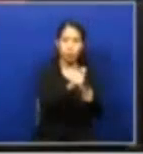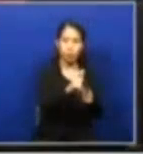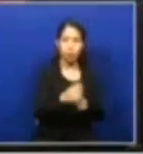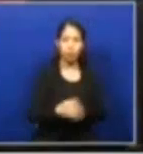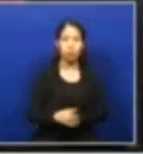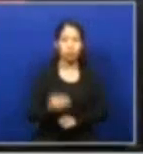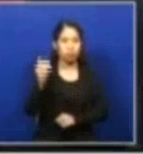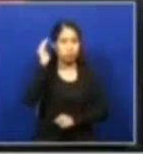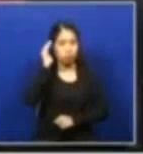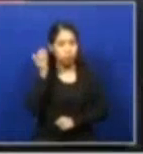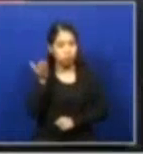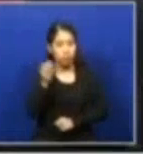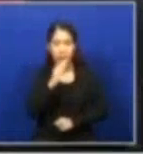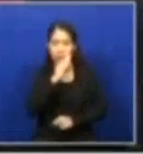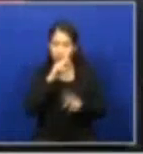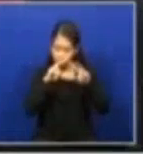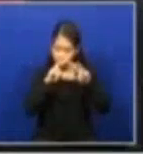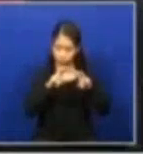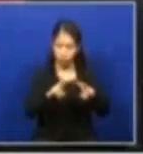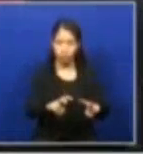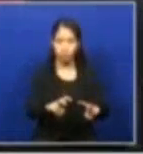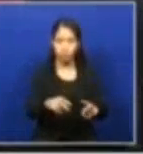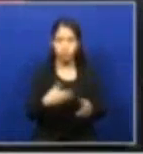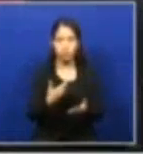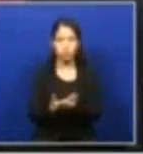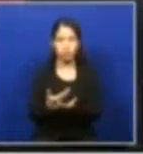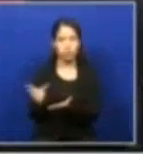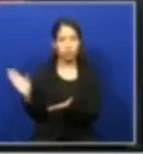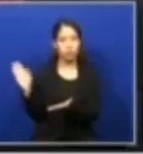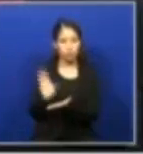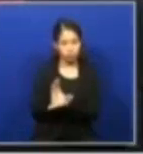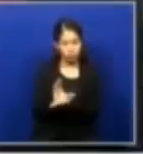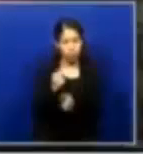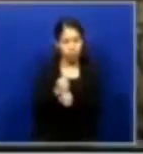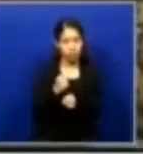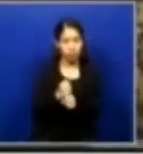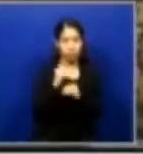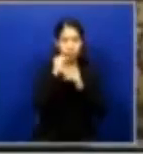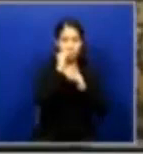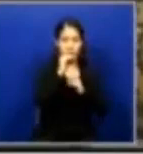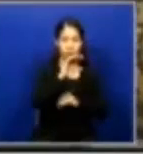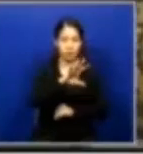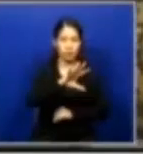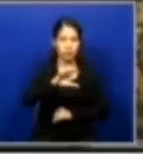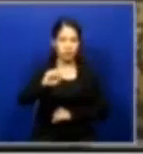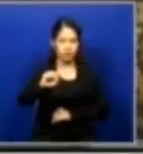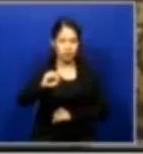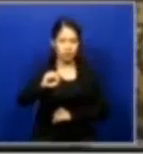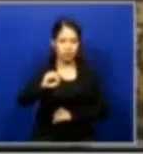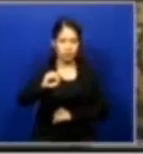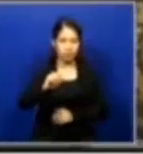านเชื่อไหมครับถ้าพิสูจน์กันน่ะงบขุดลอกวันนี้ตั้งไปโครงการละ 500,000